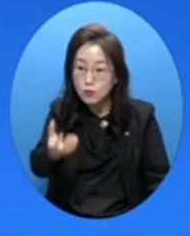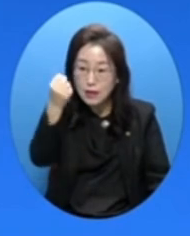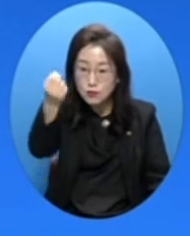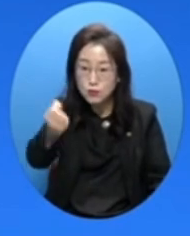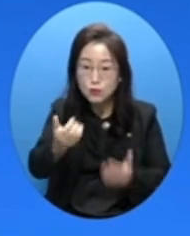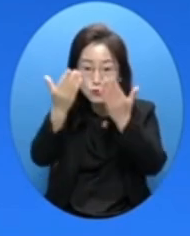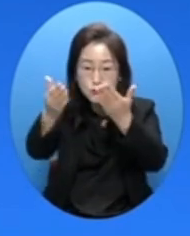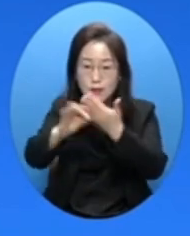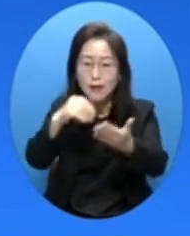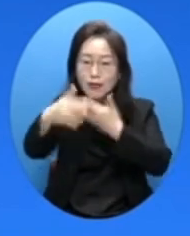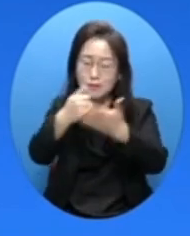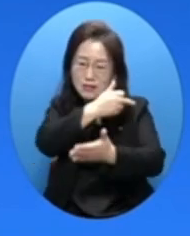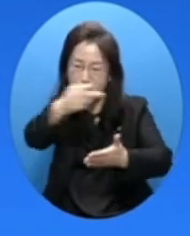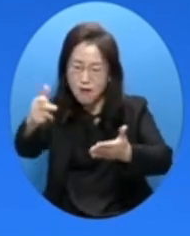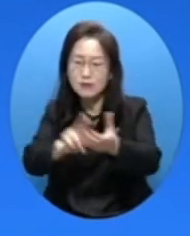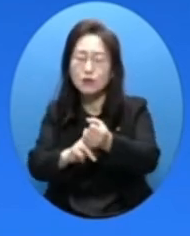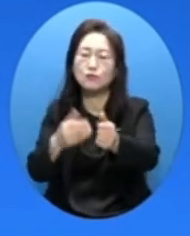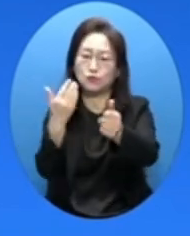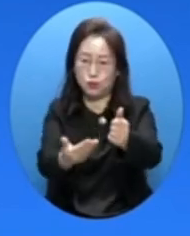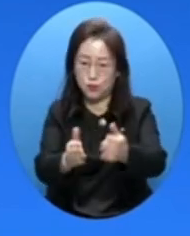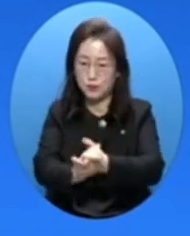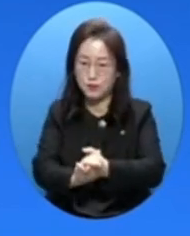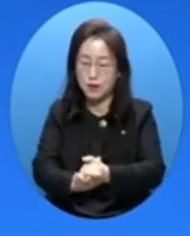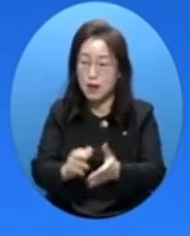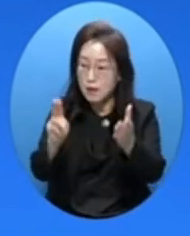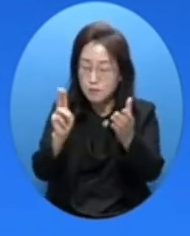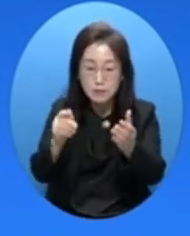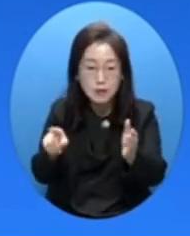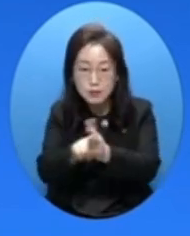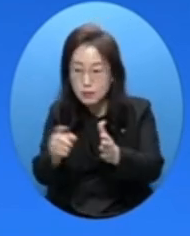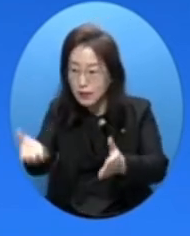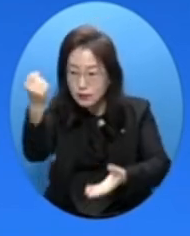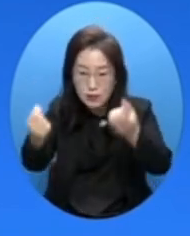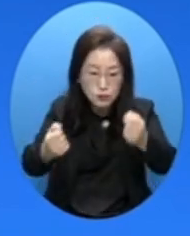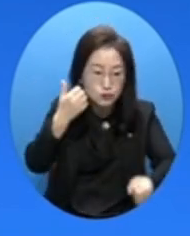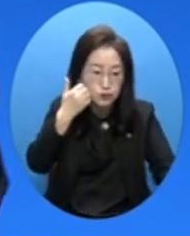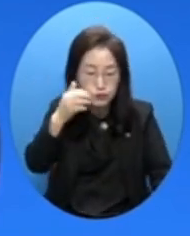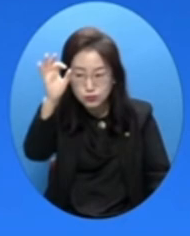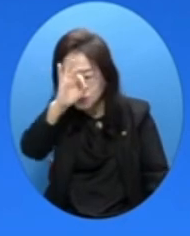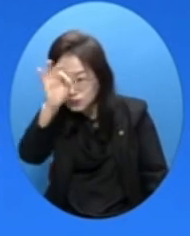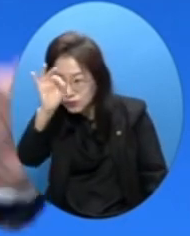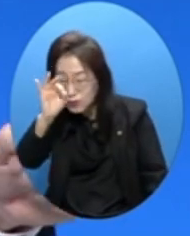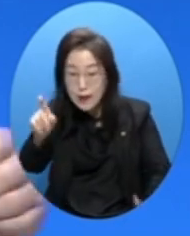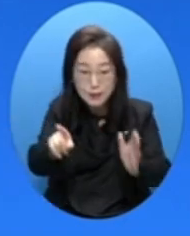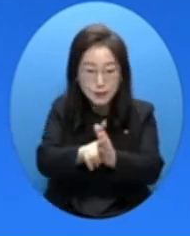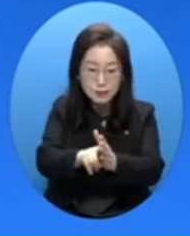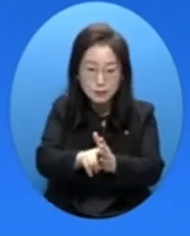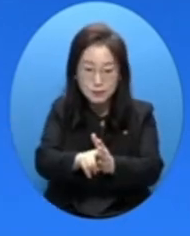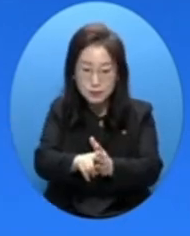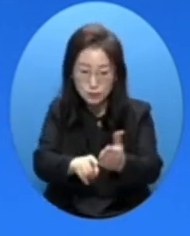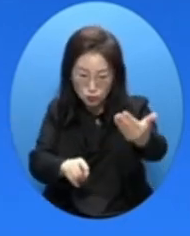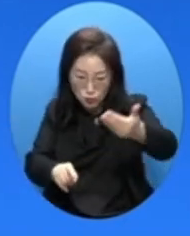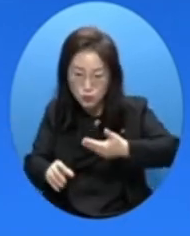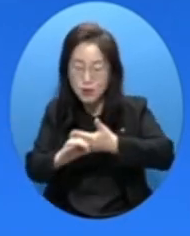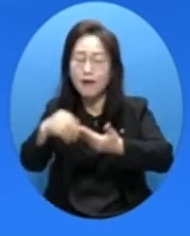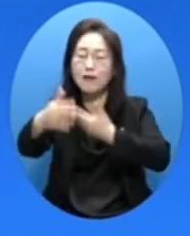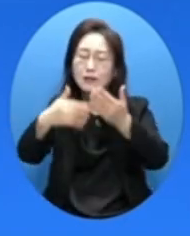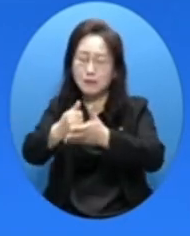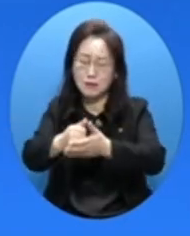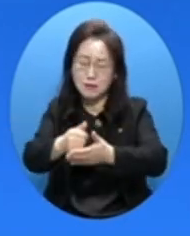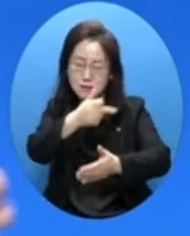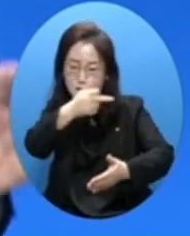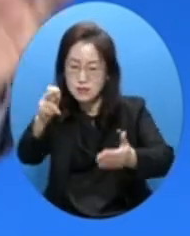행하십니다. 하나님은 믿음의 사람을 찾고 계시고 믿음의 사람을 통하여 그 믿음을 가지고 큰 역사를 이루시길 원하시는